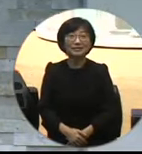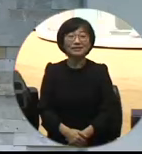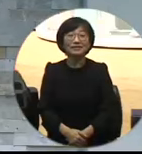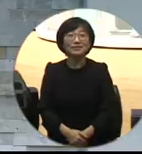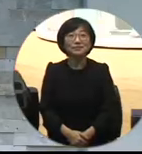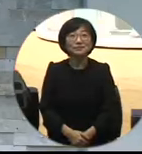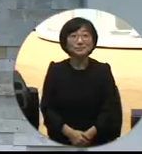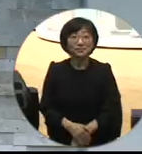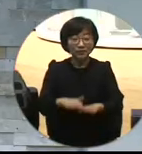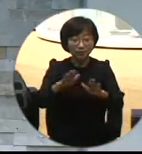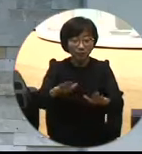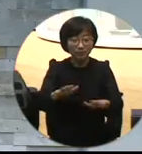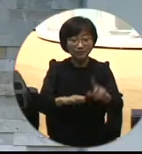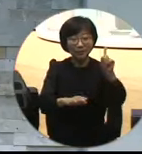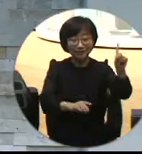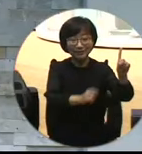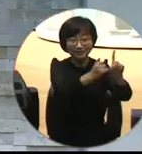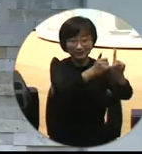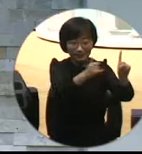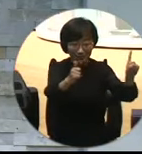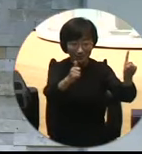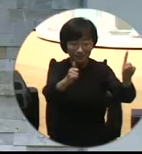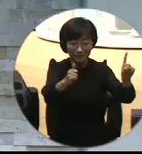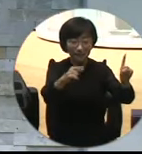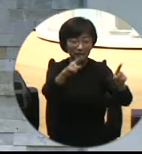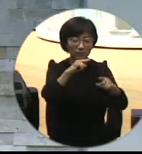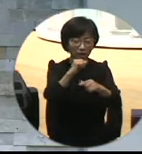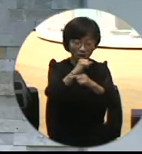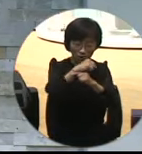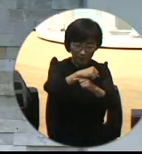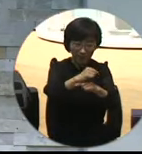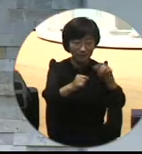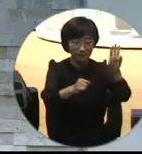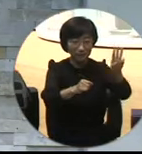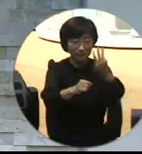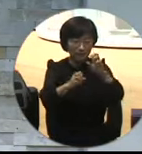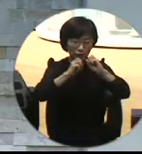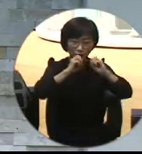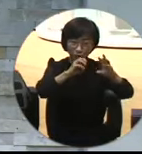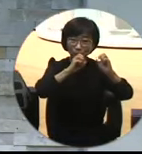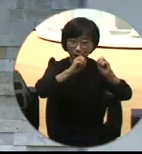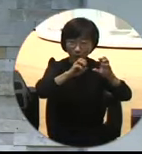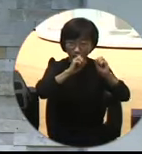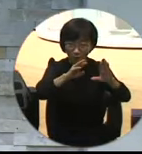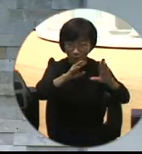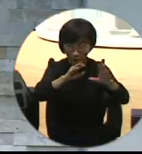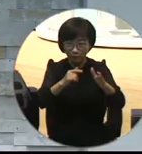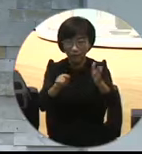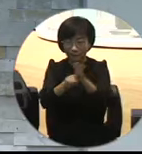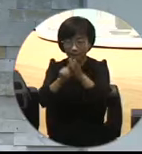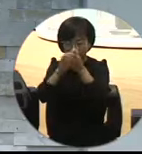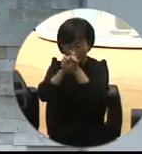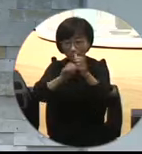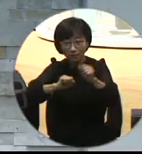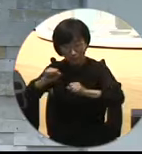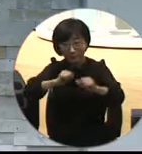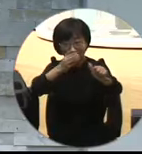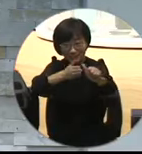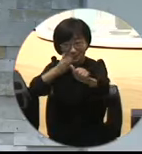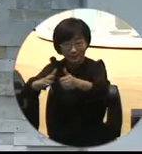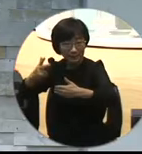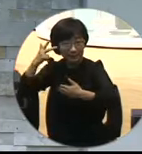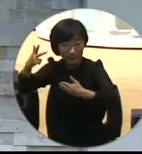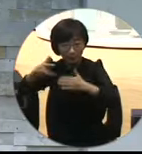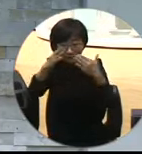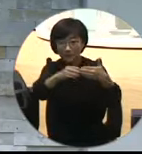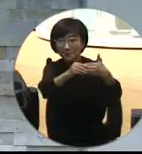오늘 그 한 사람 또 하나의 열매 삼삼삼 운동 여기에 도전해 보시기 바랍니다. 다음 주가